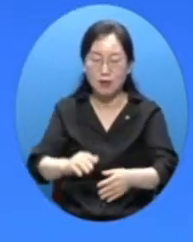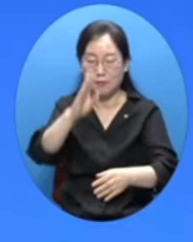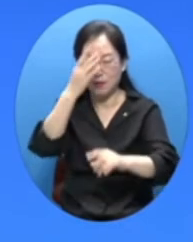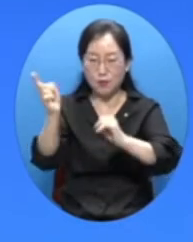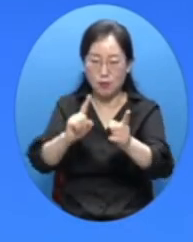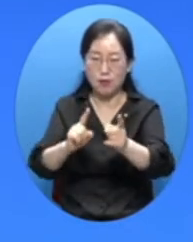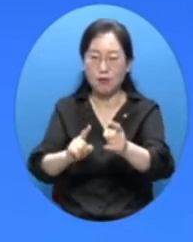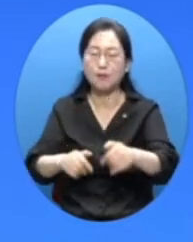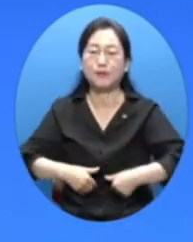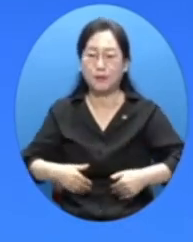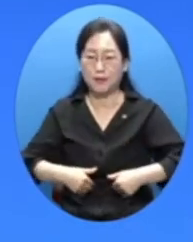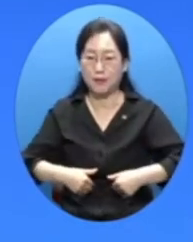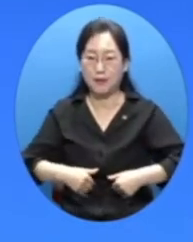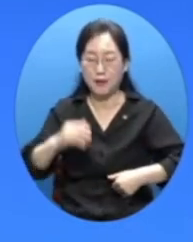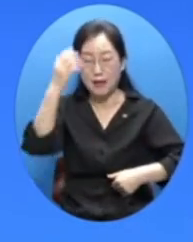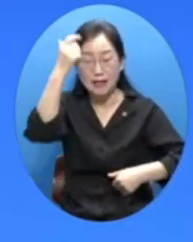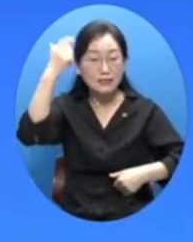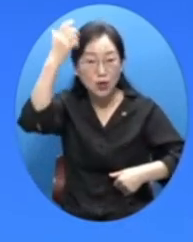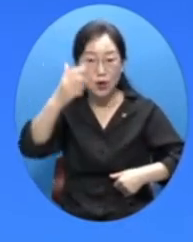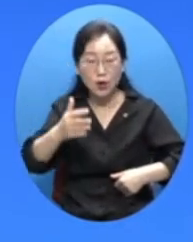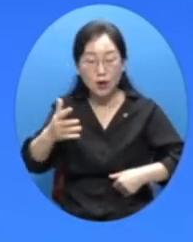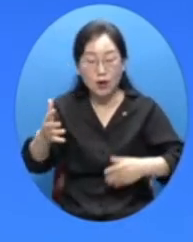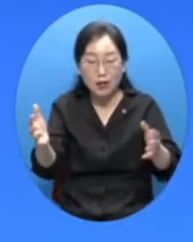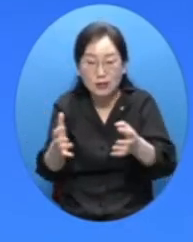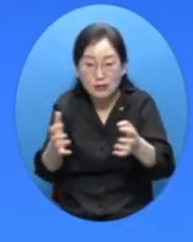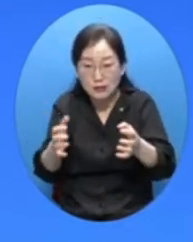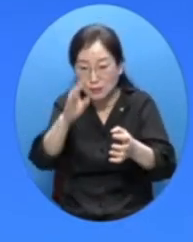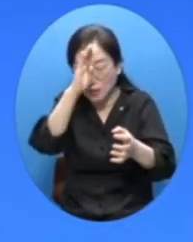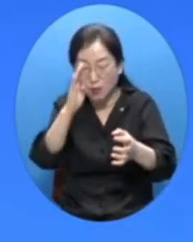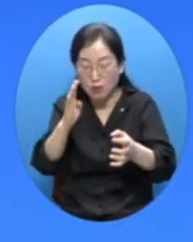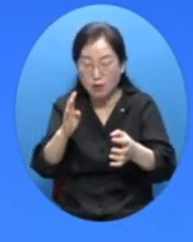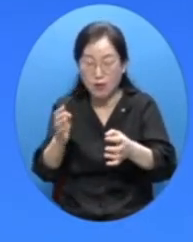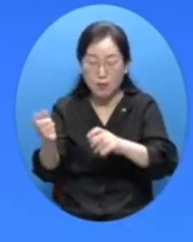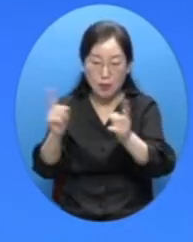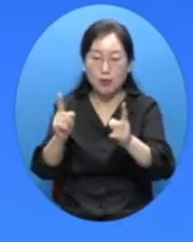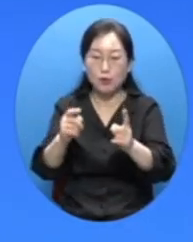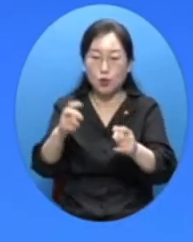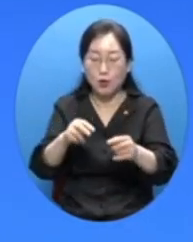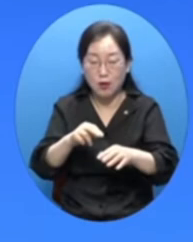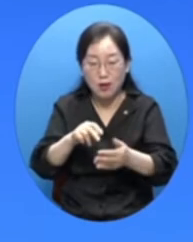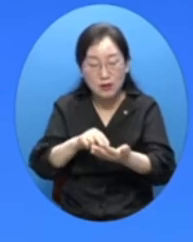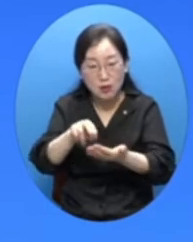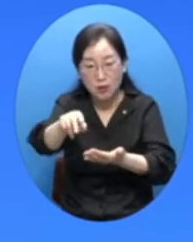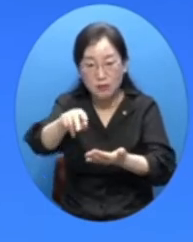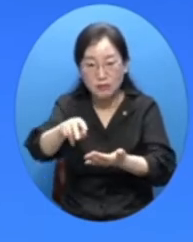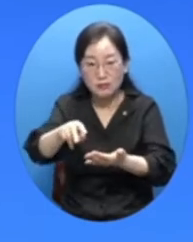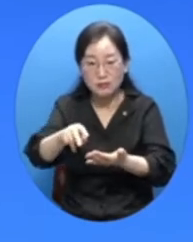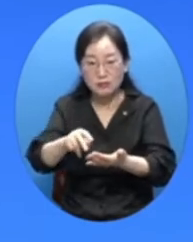것입니다. 영적 문둥병자를 고쳐내고 영적으로 못 걷게 된 사람을 걷게 되고